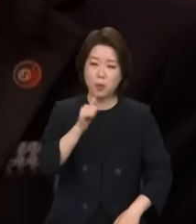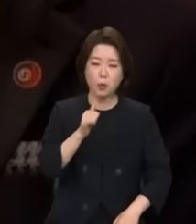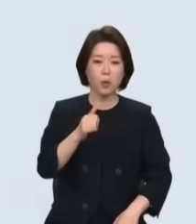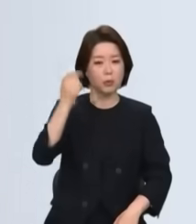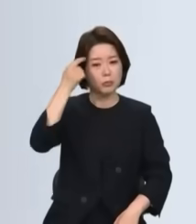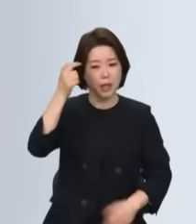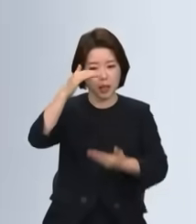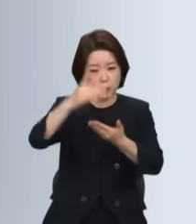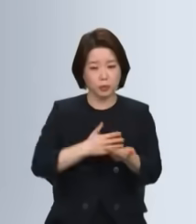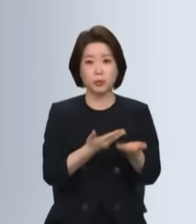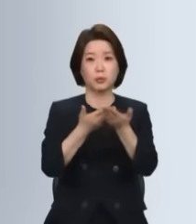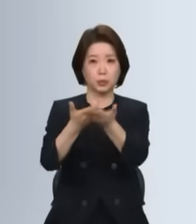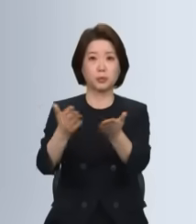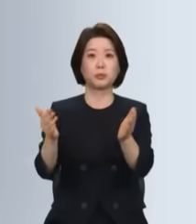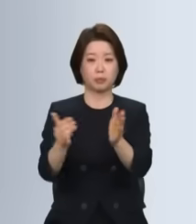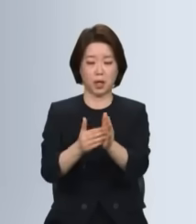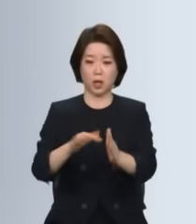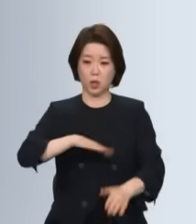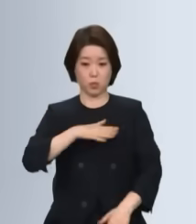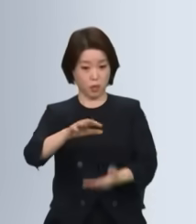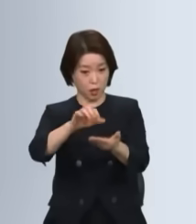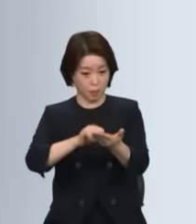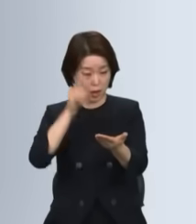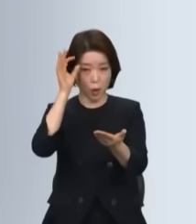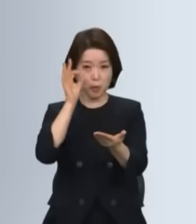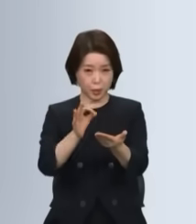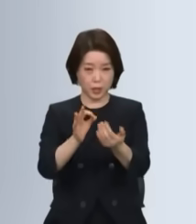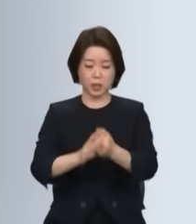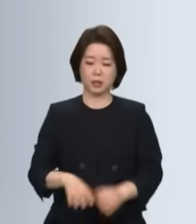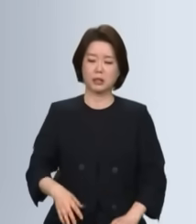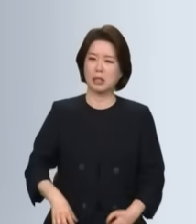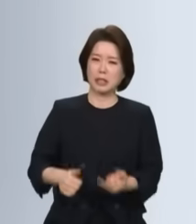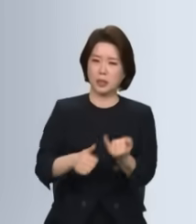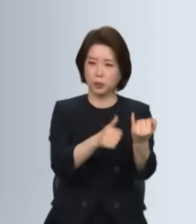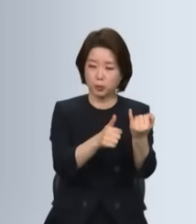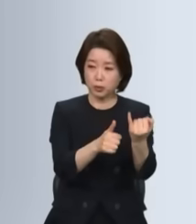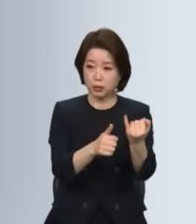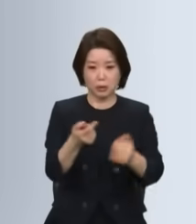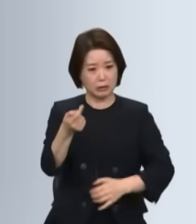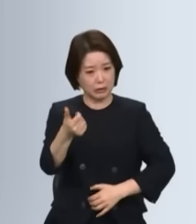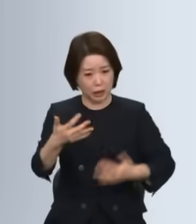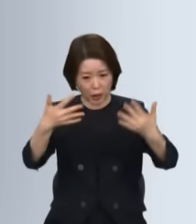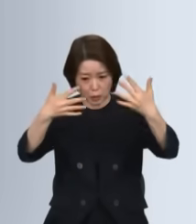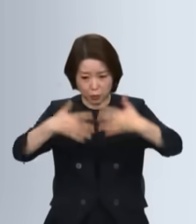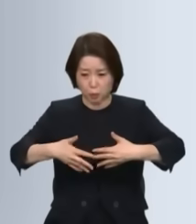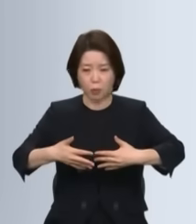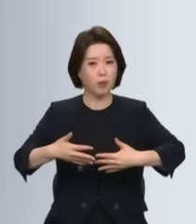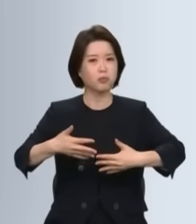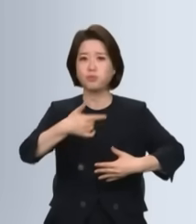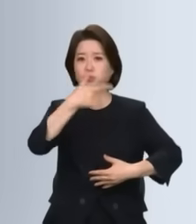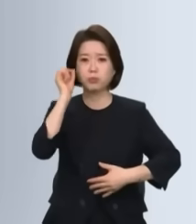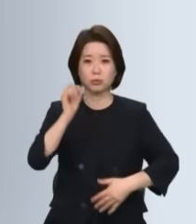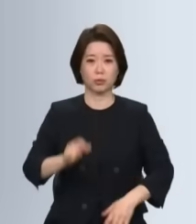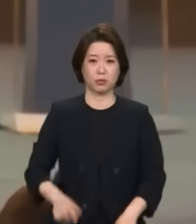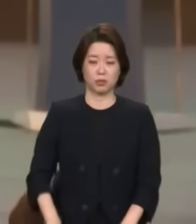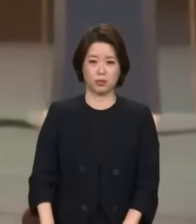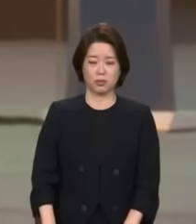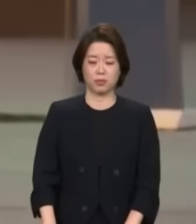냈습니다. JTBC가 확보한 의견서에는 스토킹으로 처벌할 최소한의 요건조차 결여돼 있다고